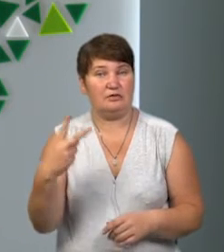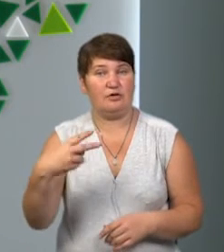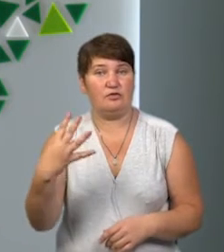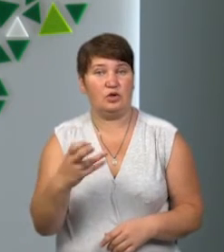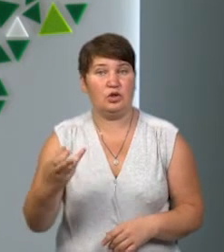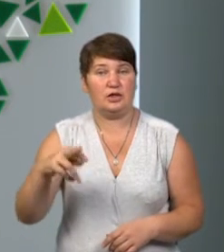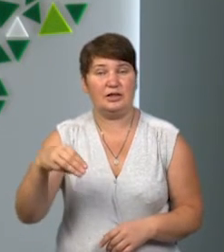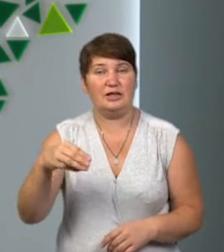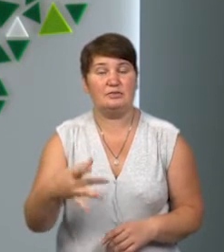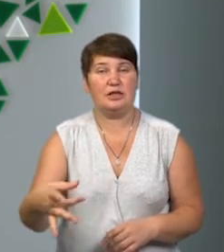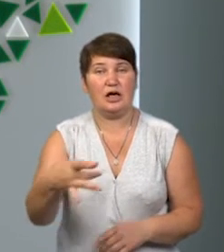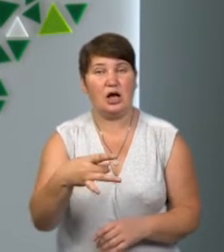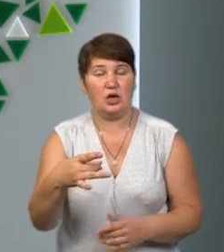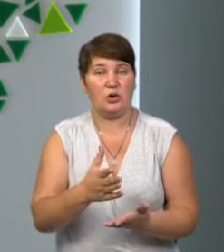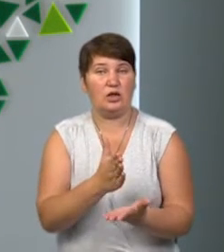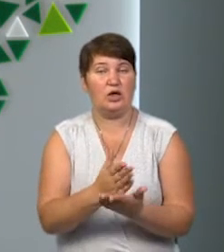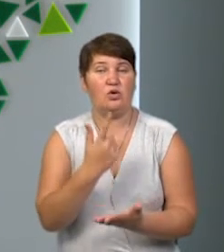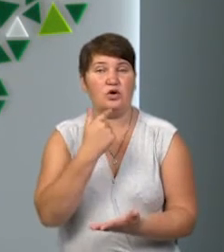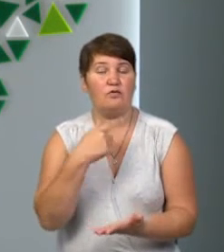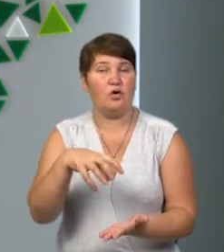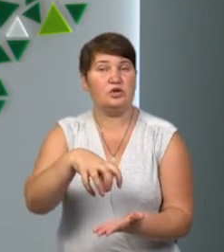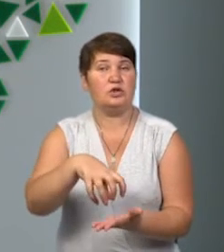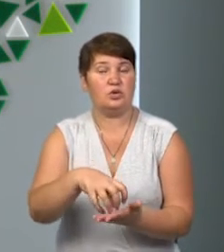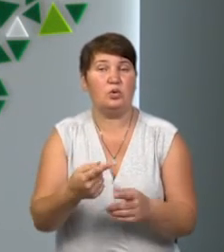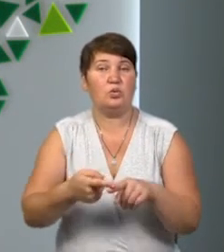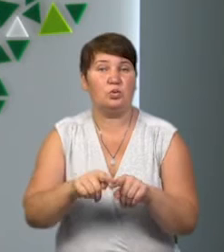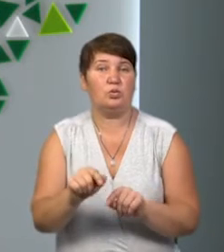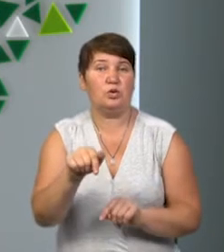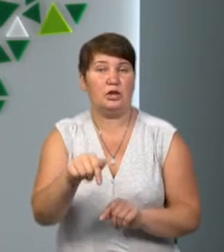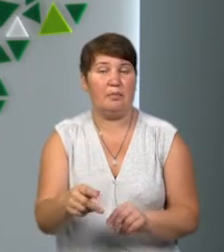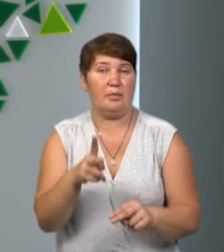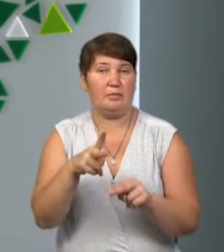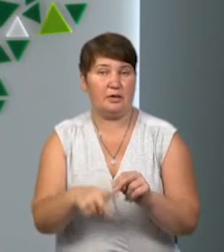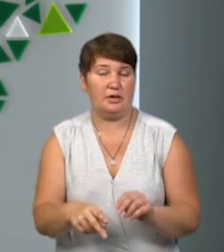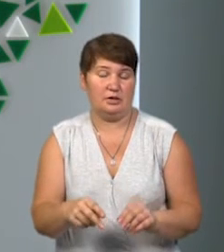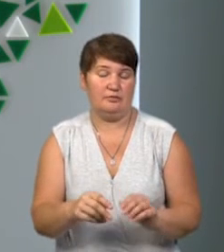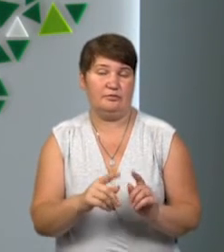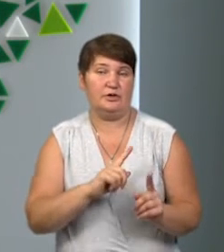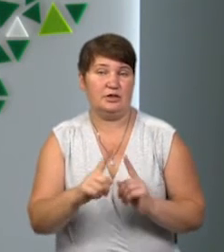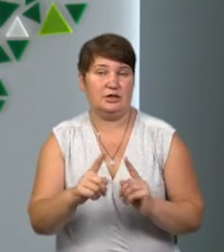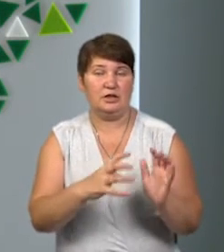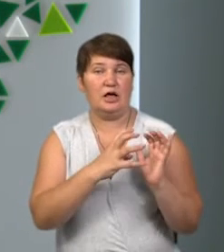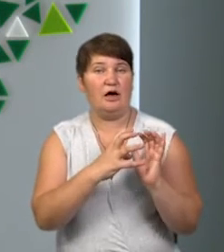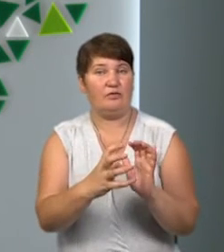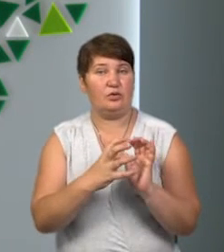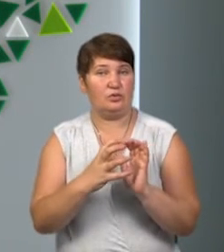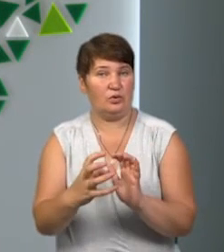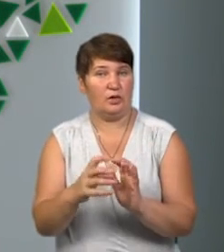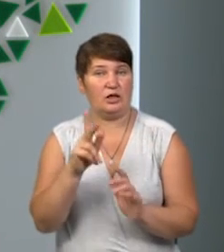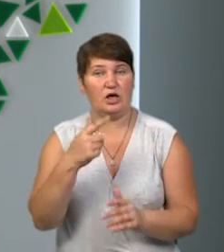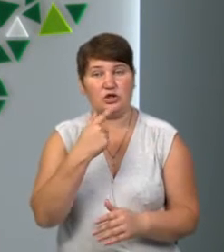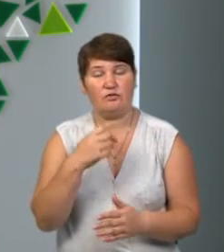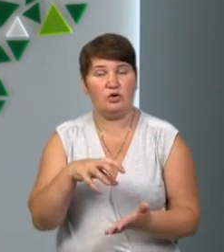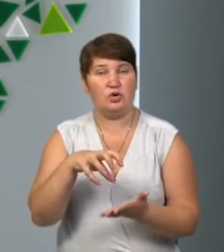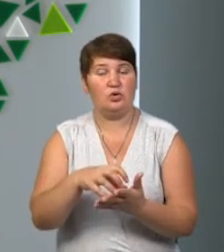серпня Тисменицький район перебуває у червоній зоні, тому там припинив курсувати громадський транспорт. Про те, як червона зона вплинула